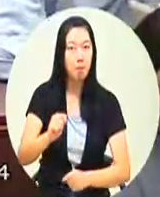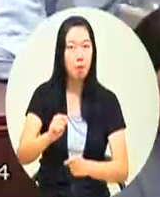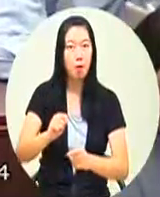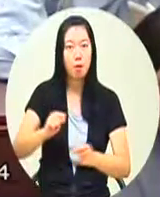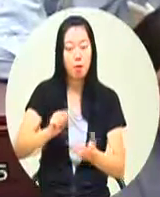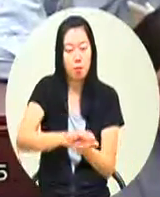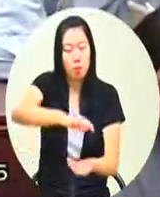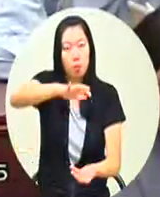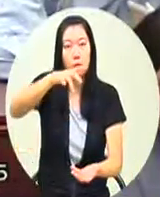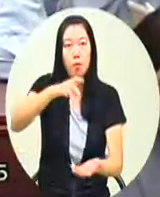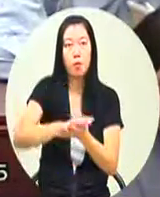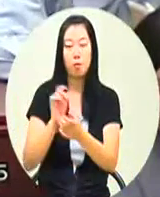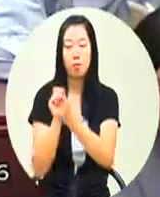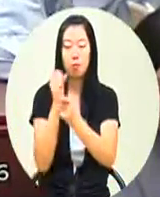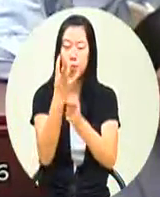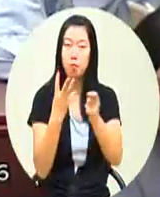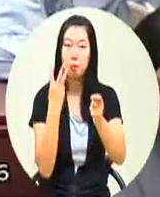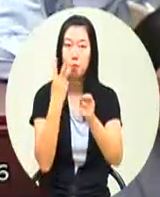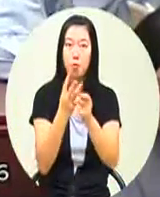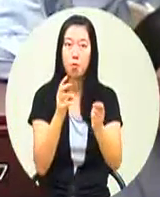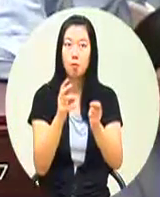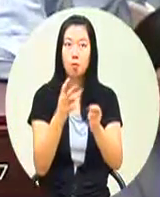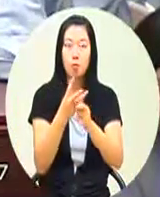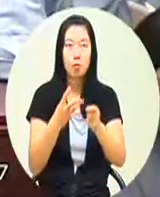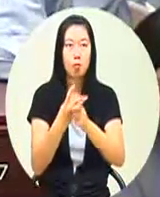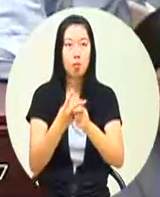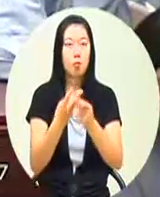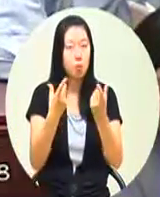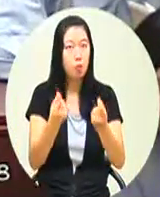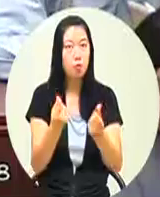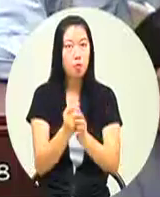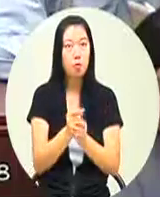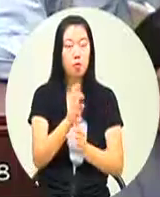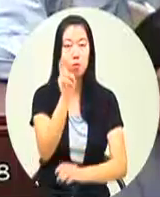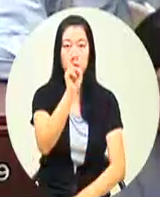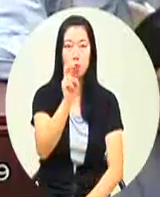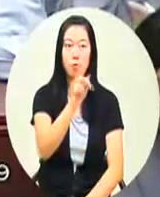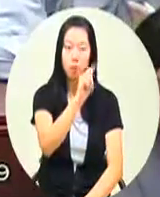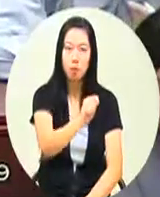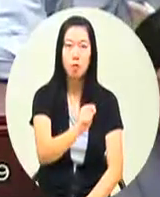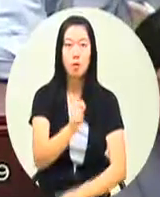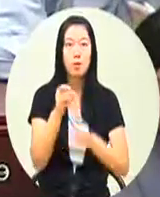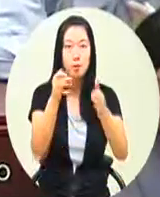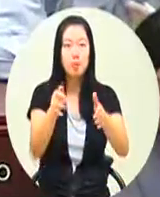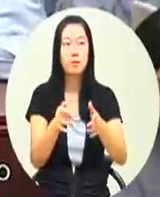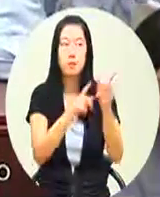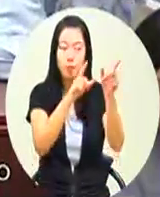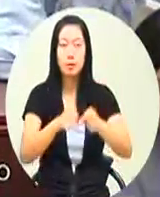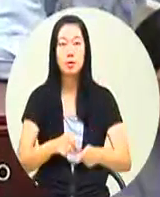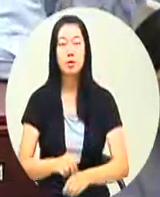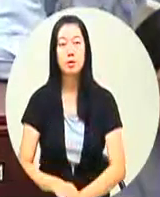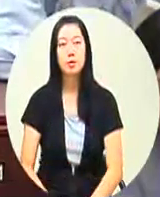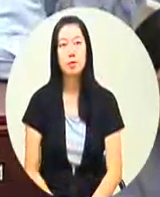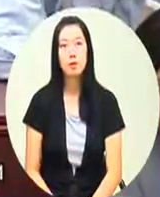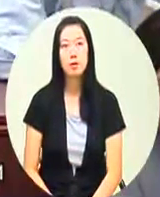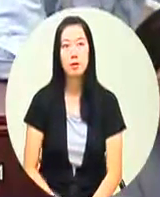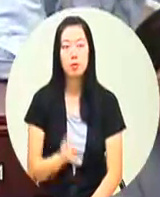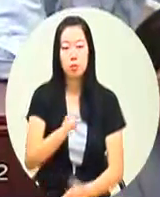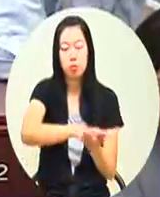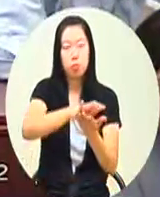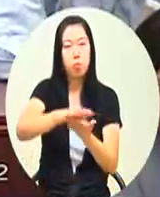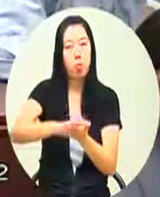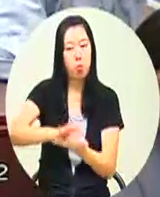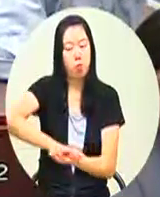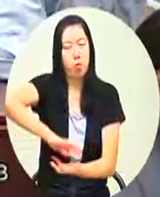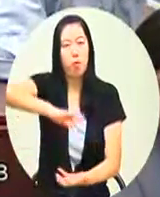年呢，几乎我们大概都是有，大概都是原则上我们都是以20万吨为目标哈。那虽然清了这么多哈，